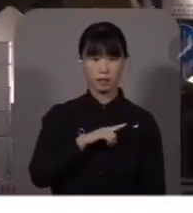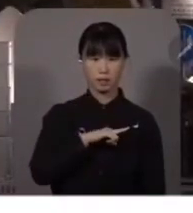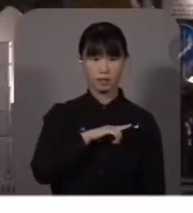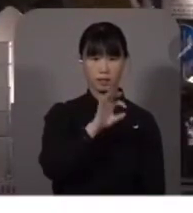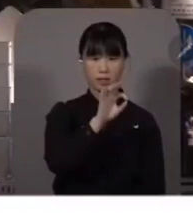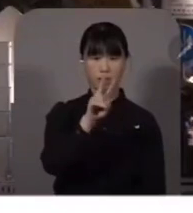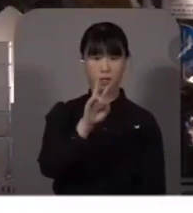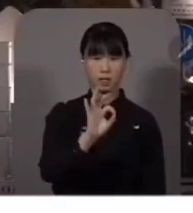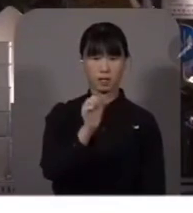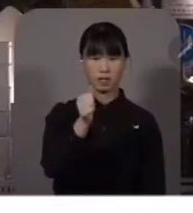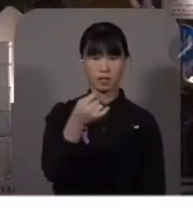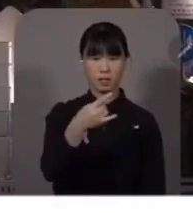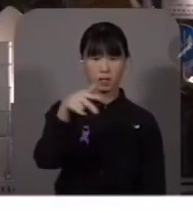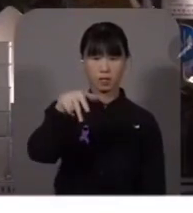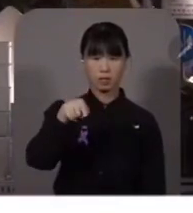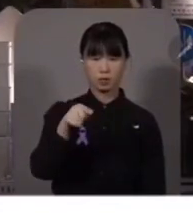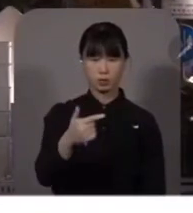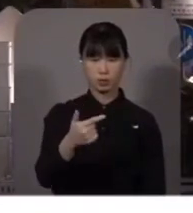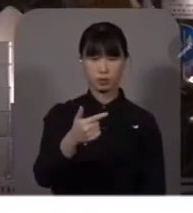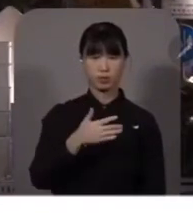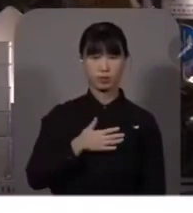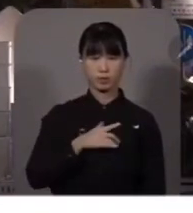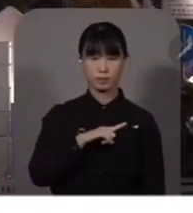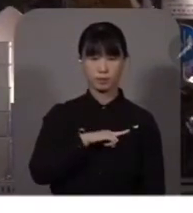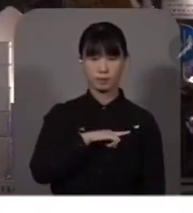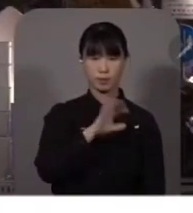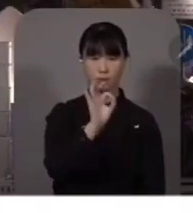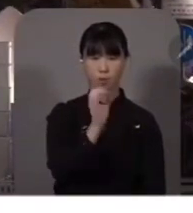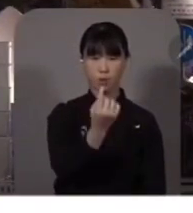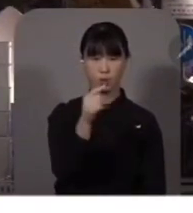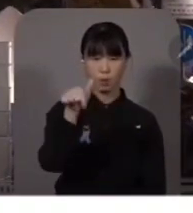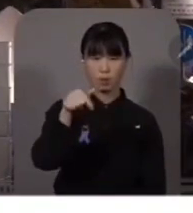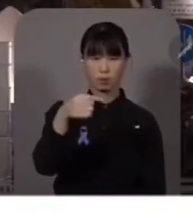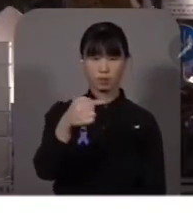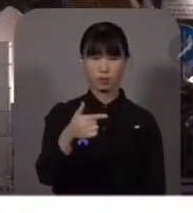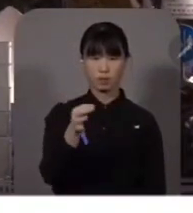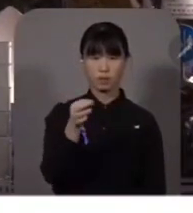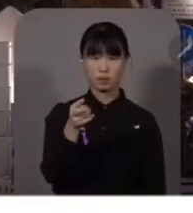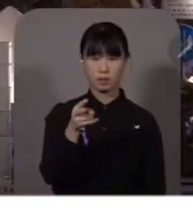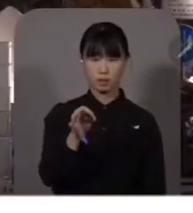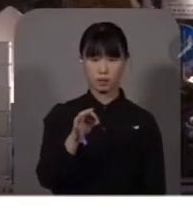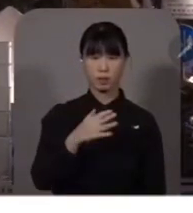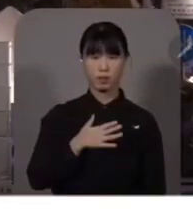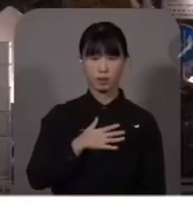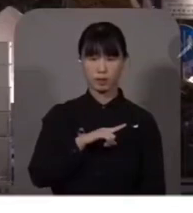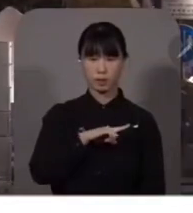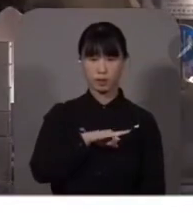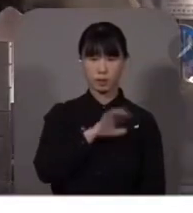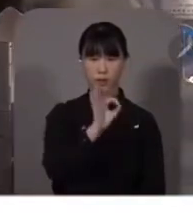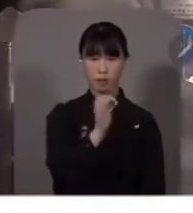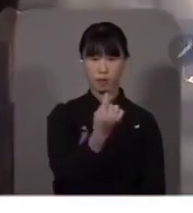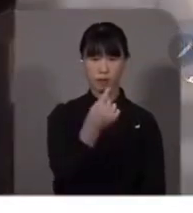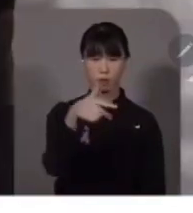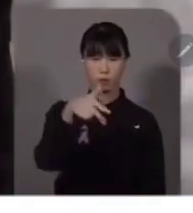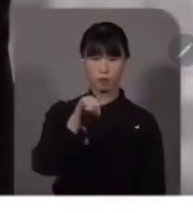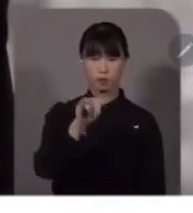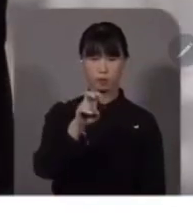양희준. 내 이름은 오근영. 내 이름은 오지민.